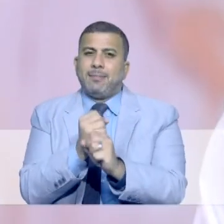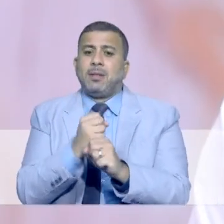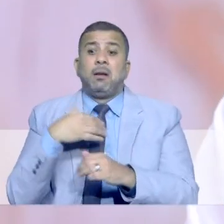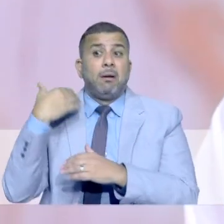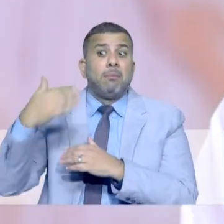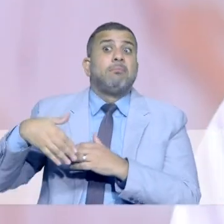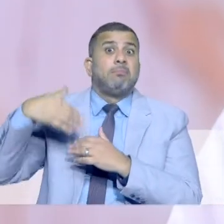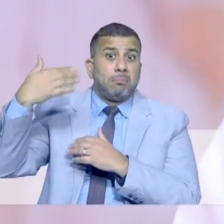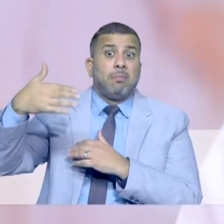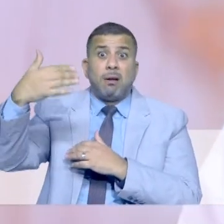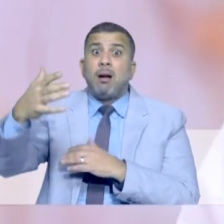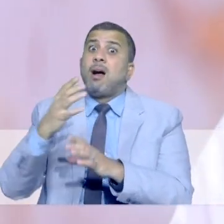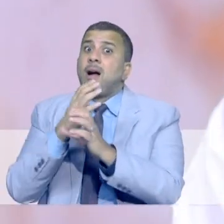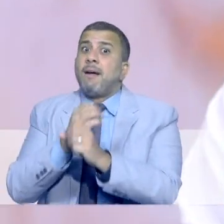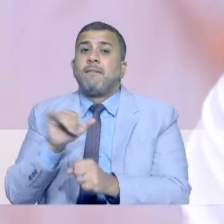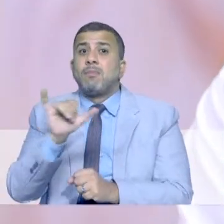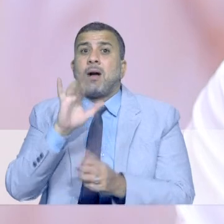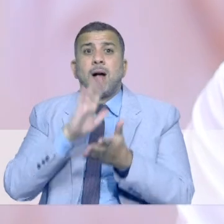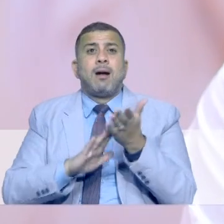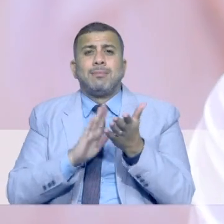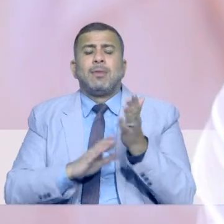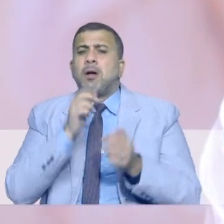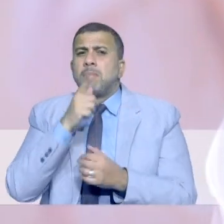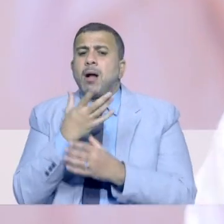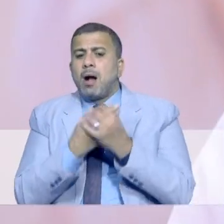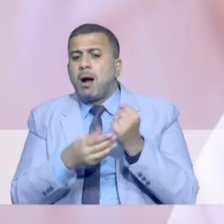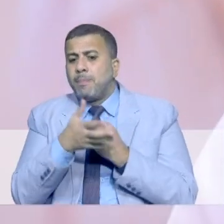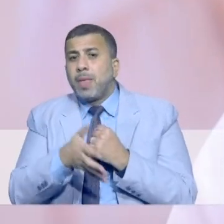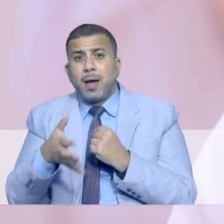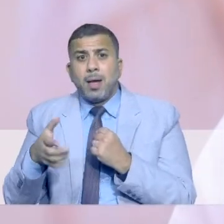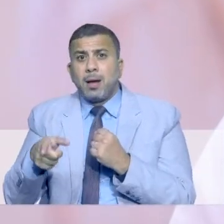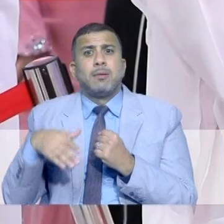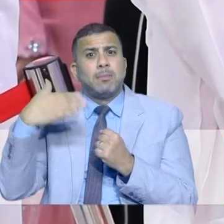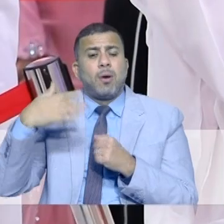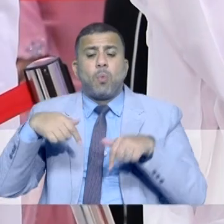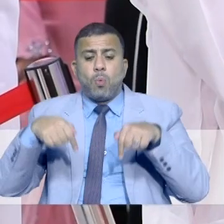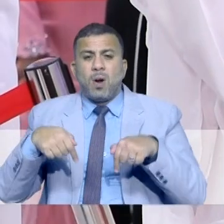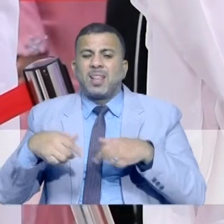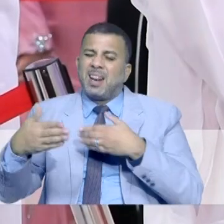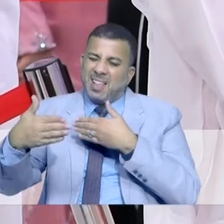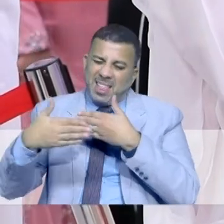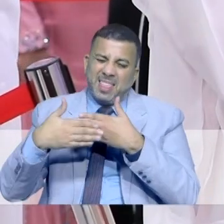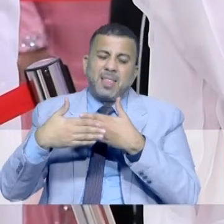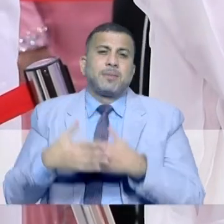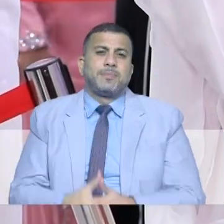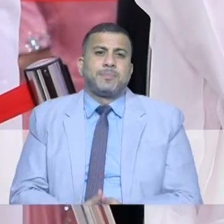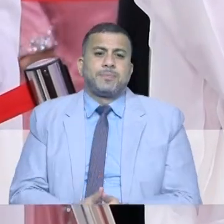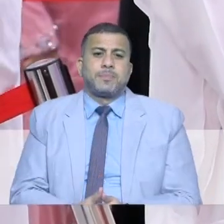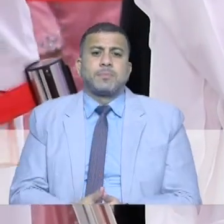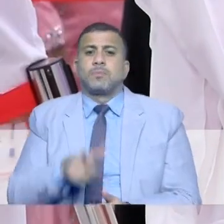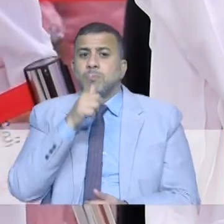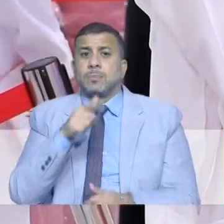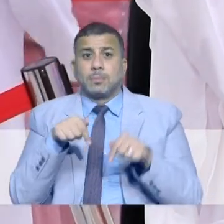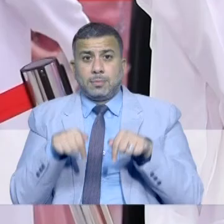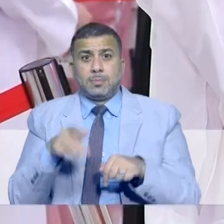القادم من الأجيال وحماية أبنائنا ربما على الوقت القصير. حتى تاريخ